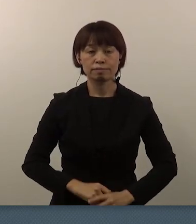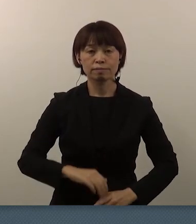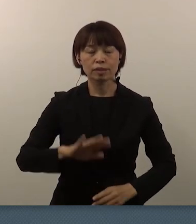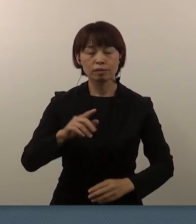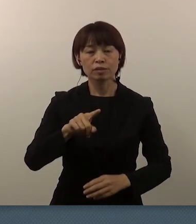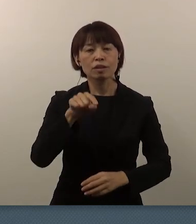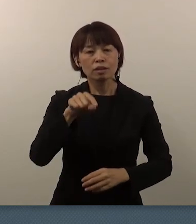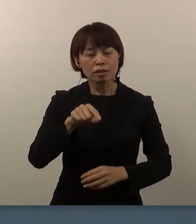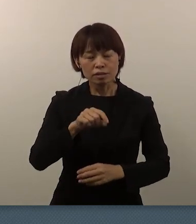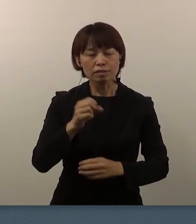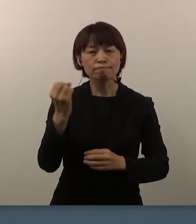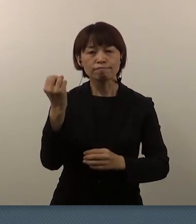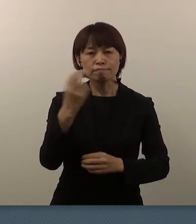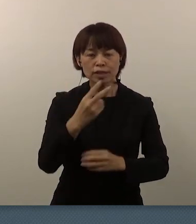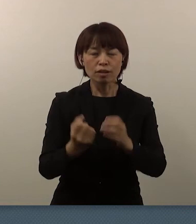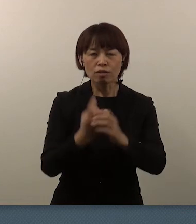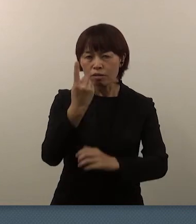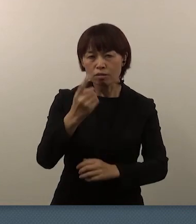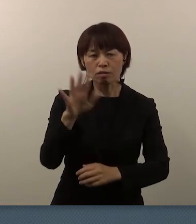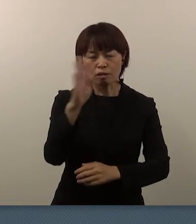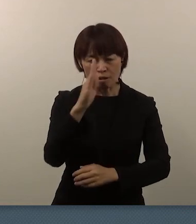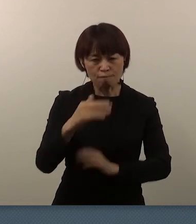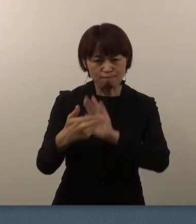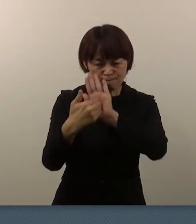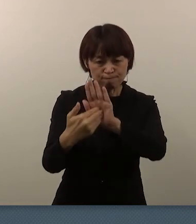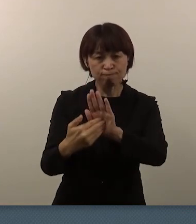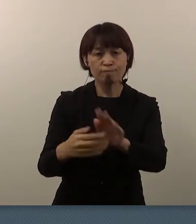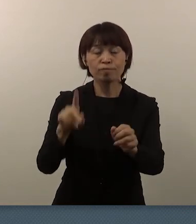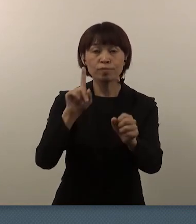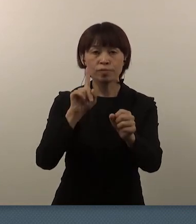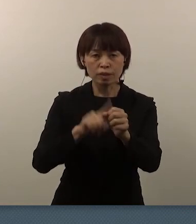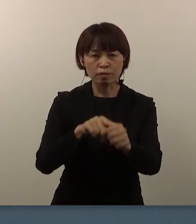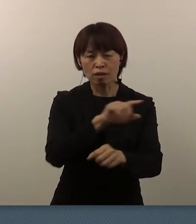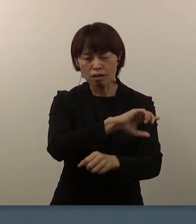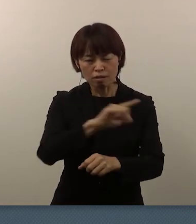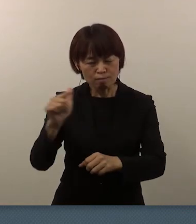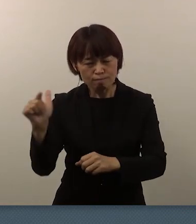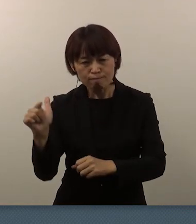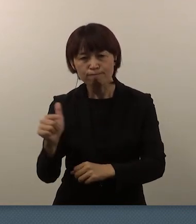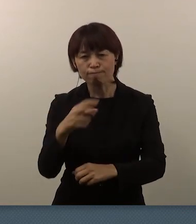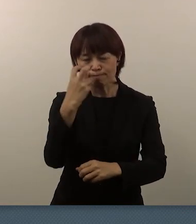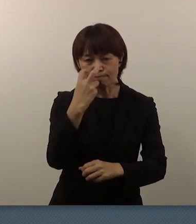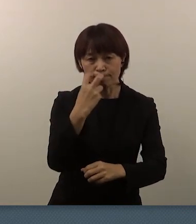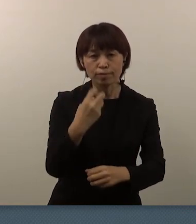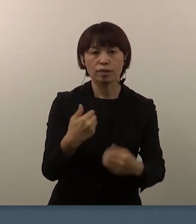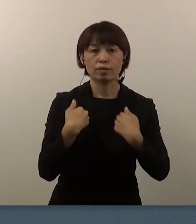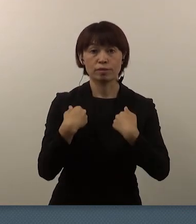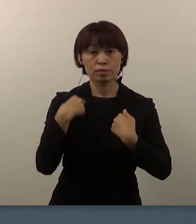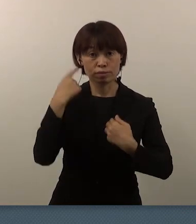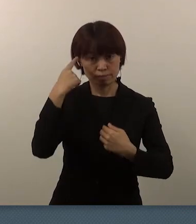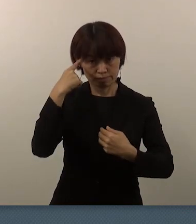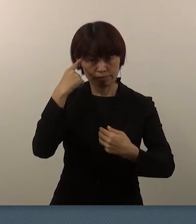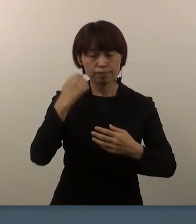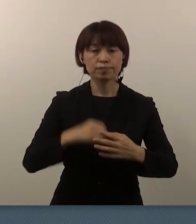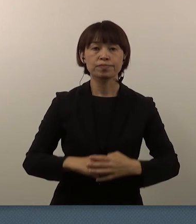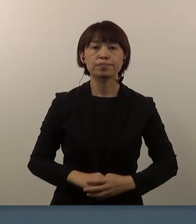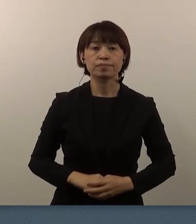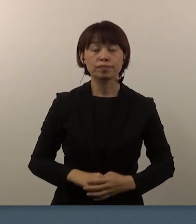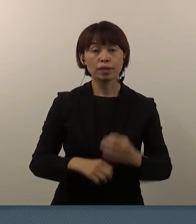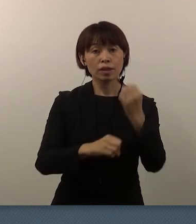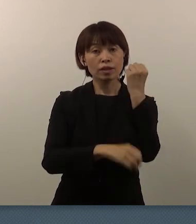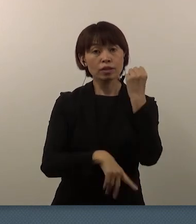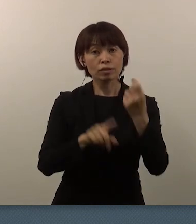度とこういうことは起きないようにですね、ありとあらゆることをやっていけないといけないなというふうに思います。まあ、これは基本的